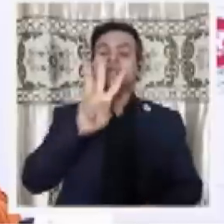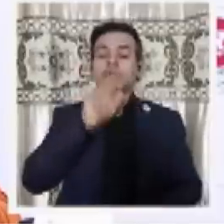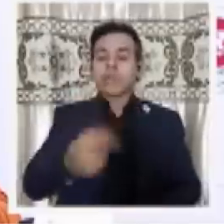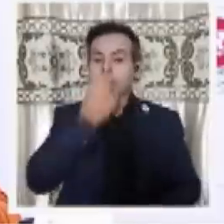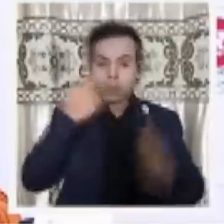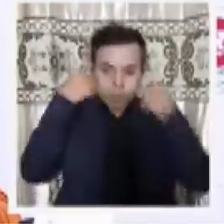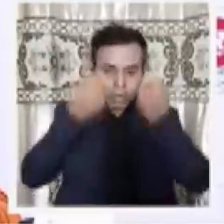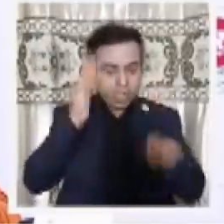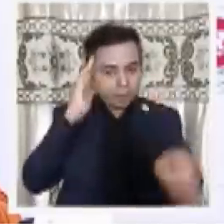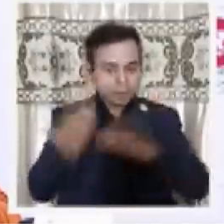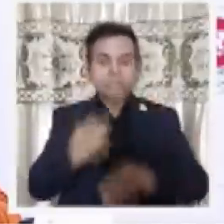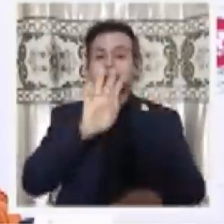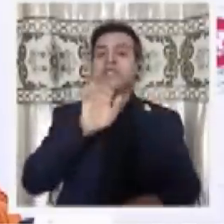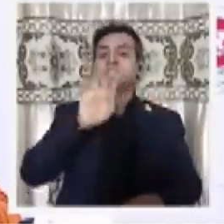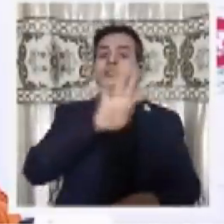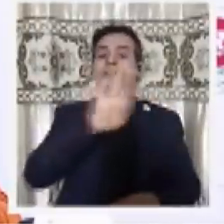9 জন নারী।